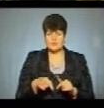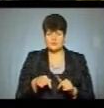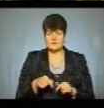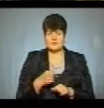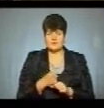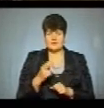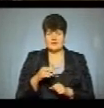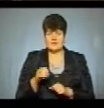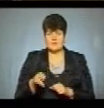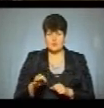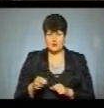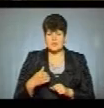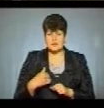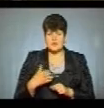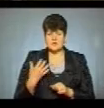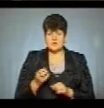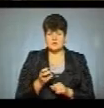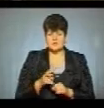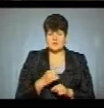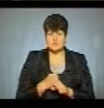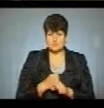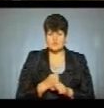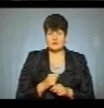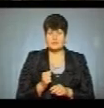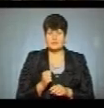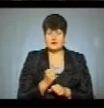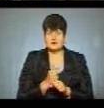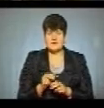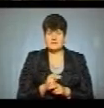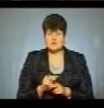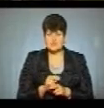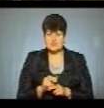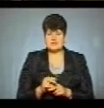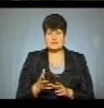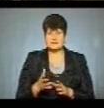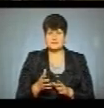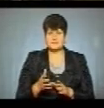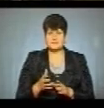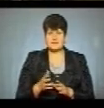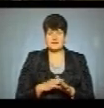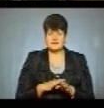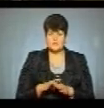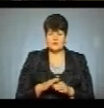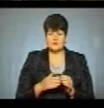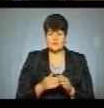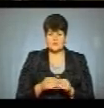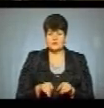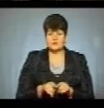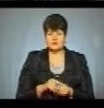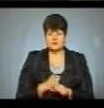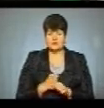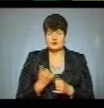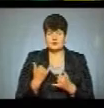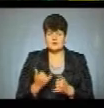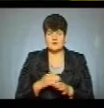цьому депо. Я прийшов ще на роботу, працював слюсарем з ремонту рухомого складу, виконував практично оцю ж саму роботу, яку